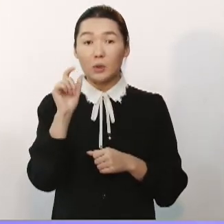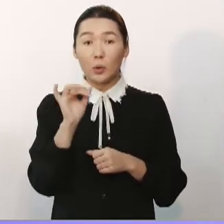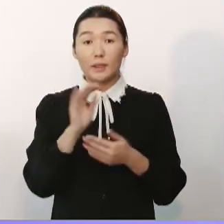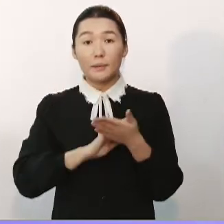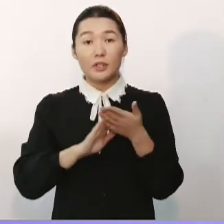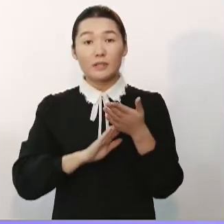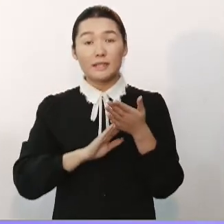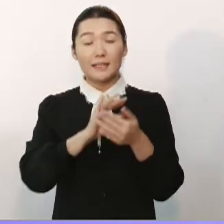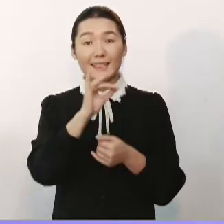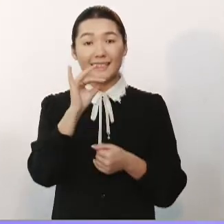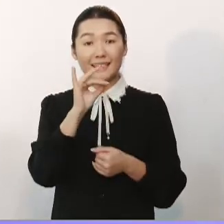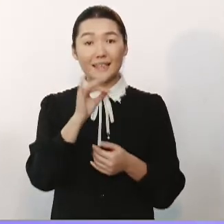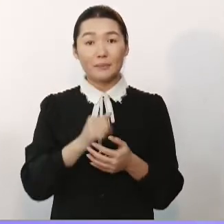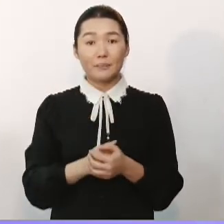«и».